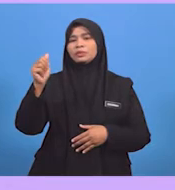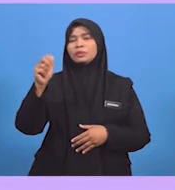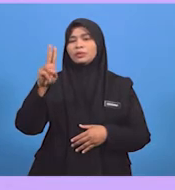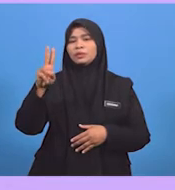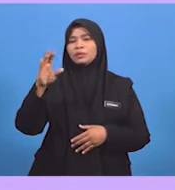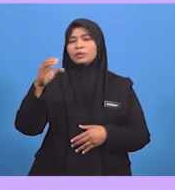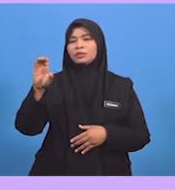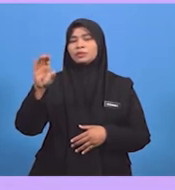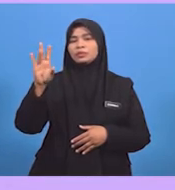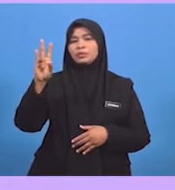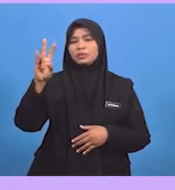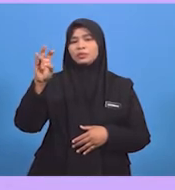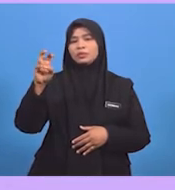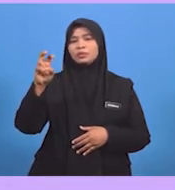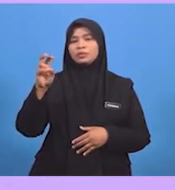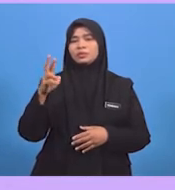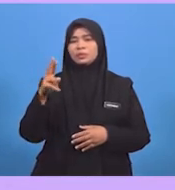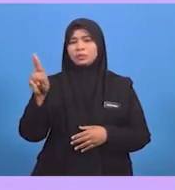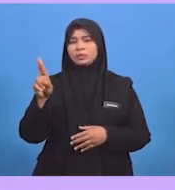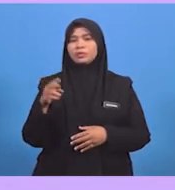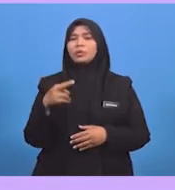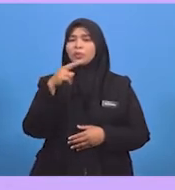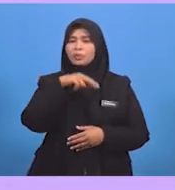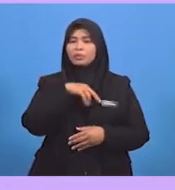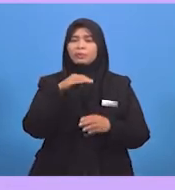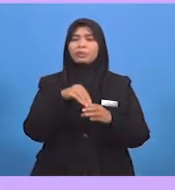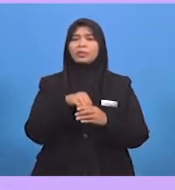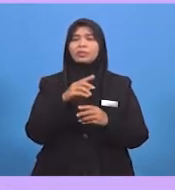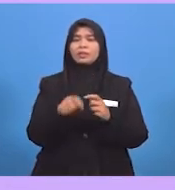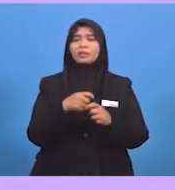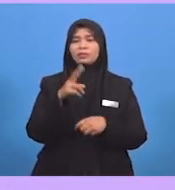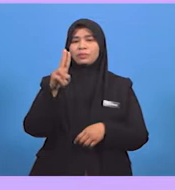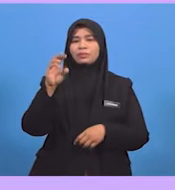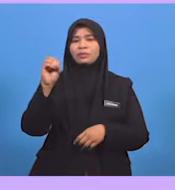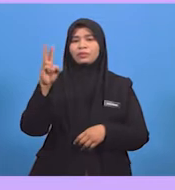RM4,270,000. Keuntungan pada tahun 2020 sama dengan RM80,000.